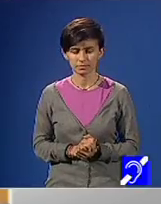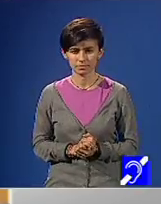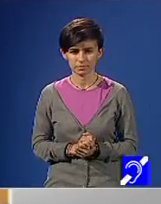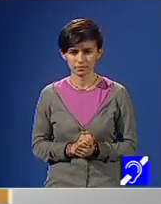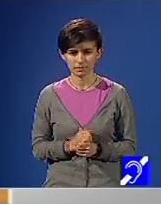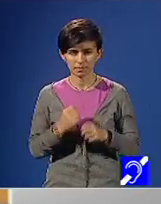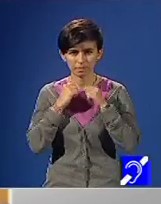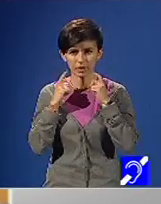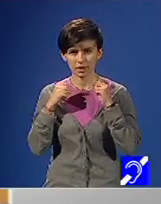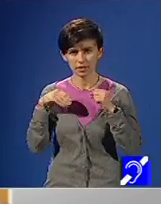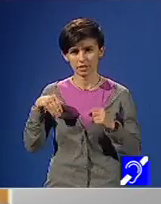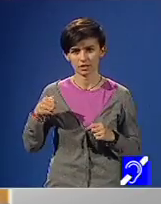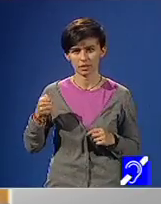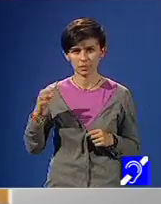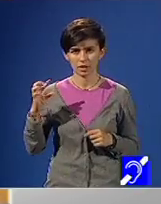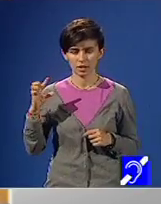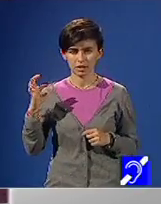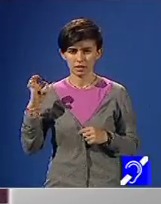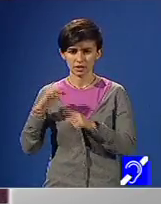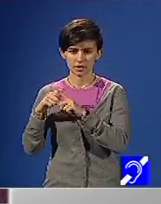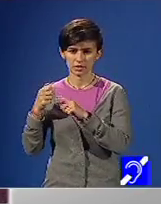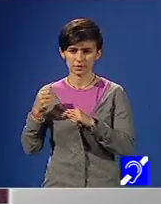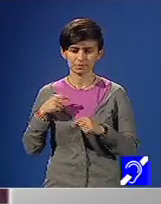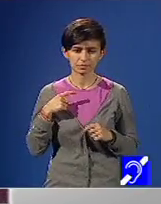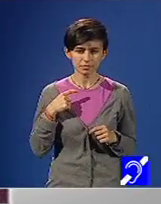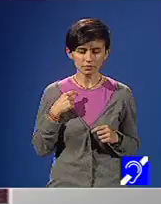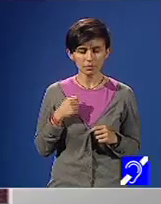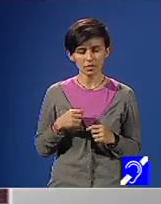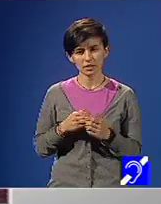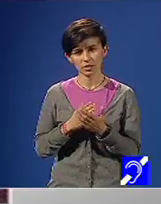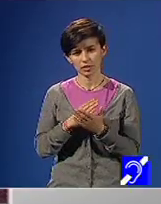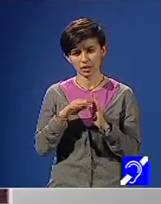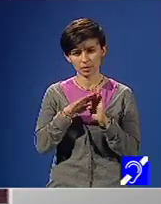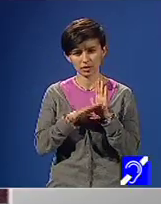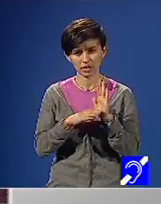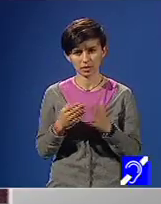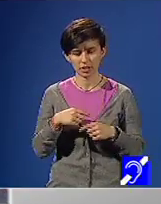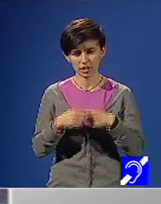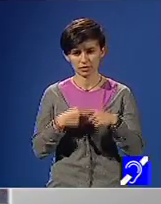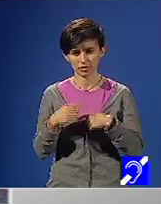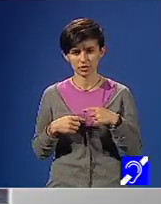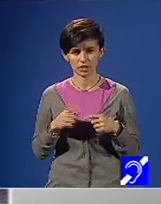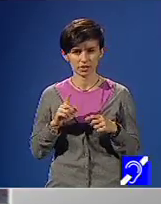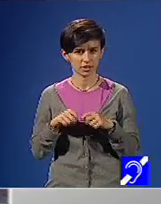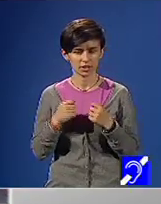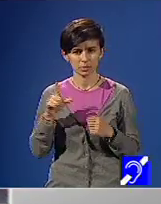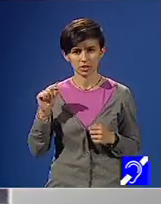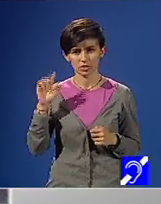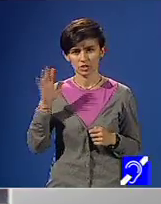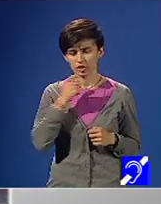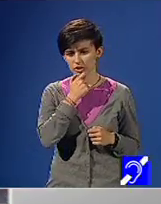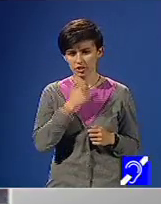Grădinița Malteză este un program de tradiție al Serviciului de Ajutor Maltez în România și funcționează neîntrerupt de 25 de